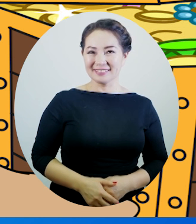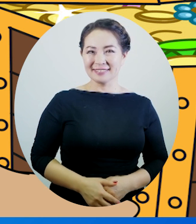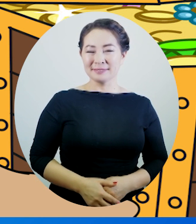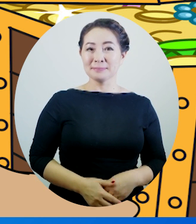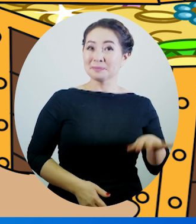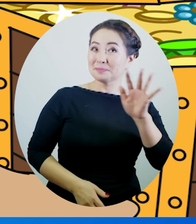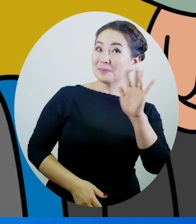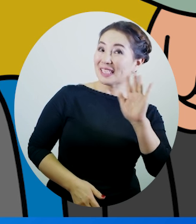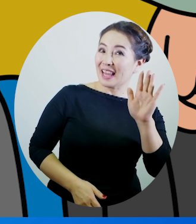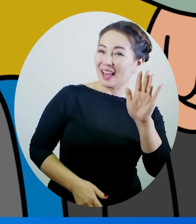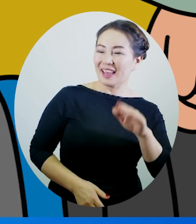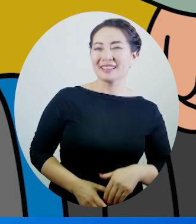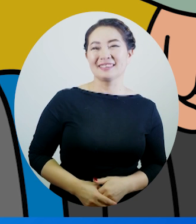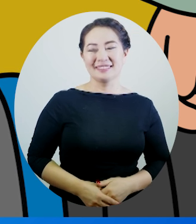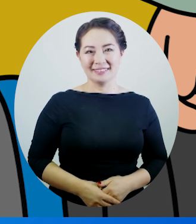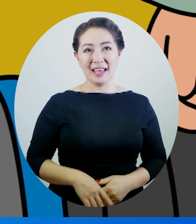Баяртай.